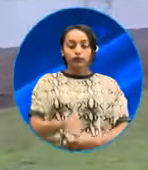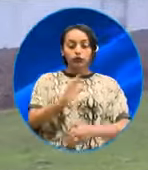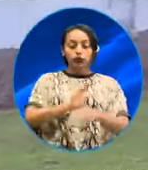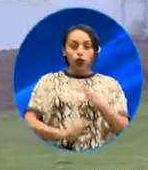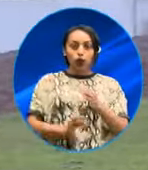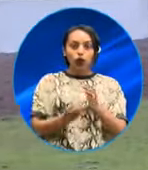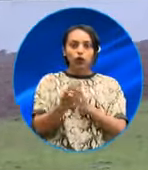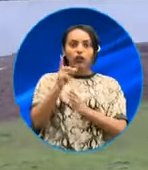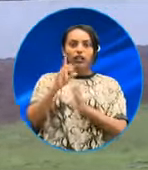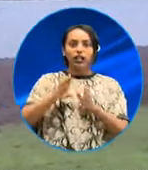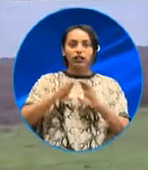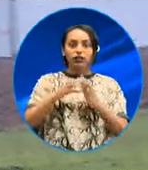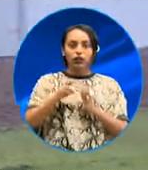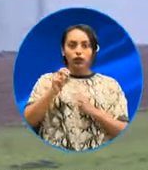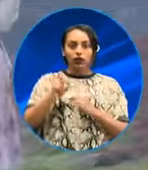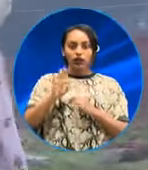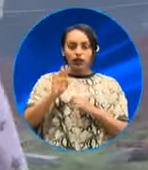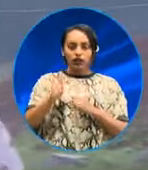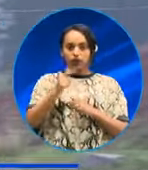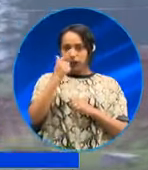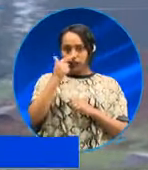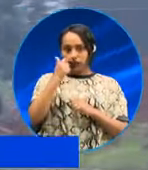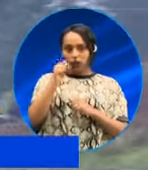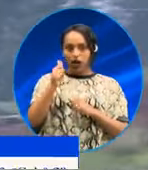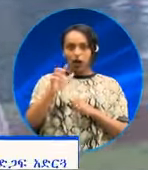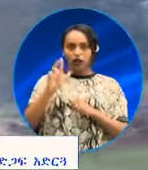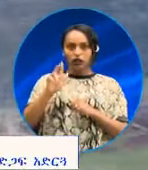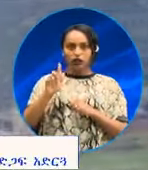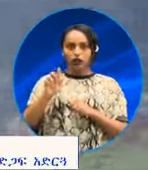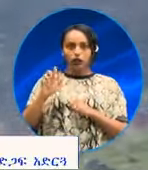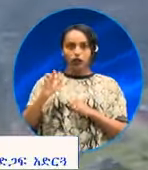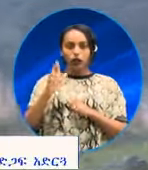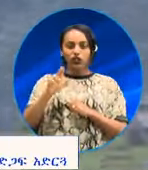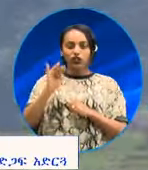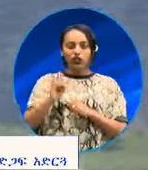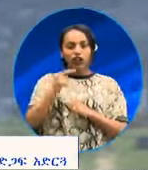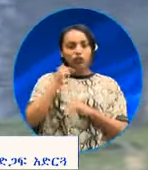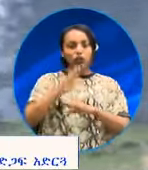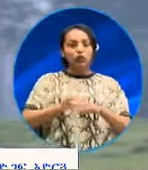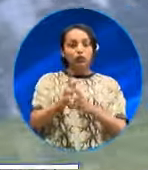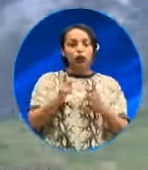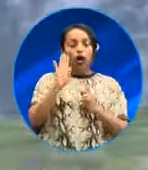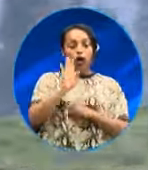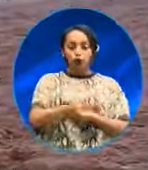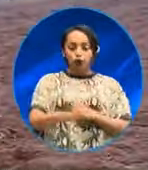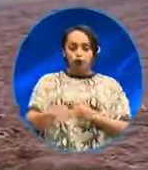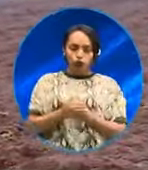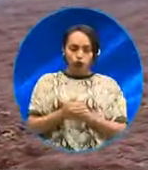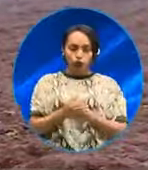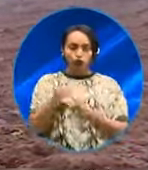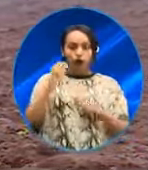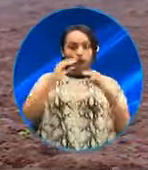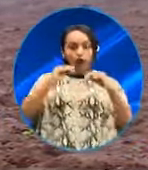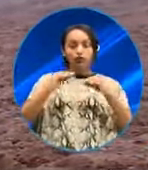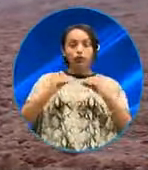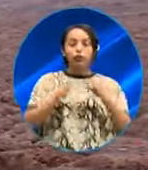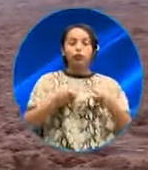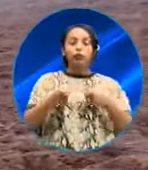ተወልደው ባደጉበት የካክፍለ ከተማ ወረዳ 10 በተለምዶ አንቆርጫ እየተባለ በሚጠራው ስፍራ አራት ልጆቻቸውን